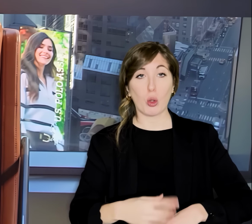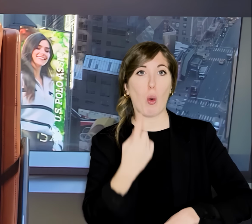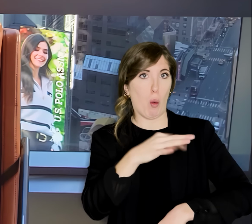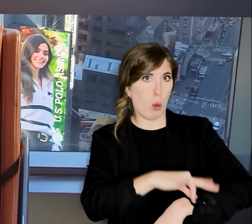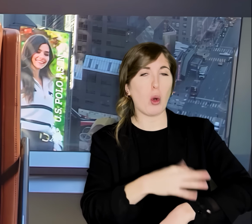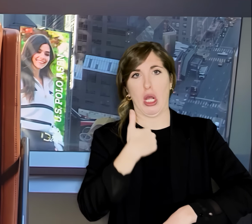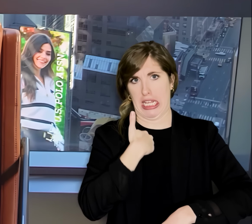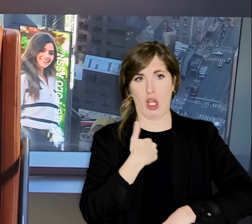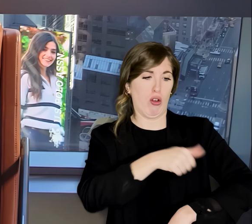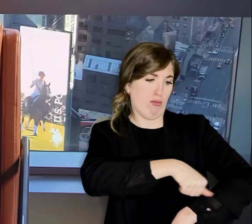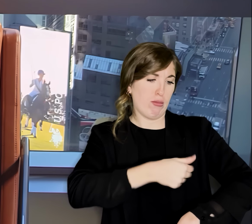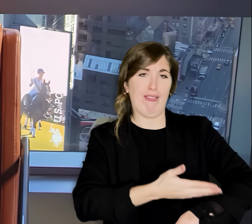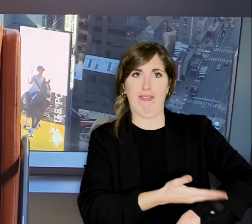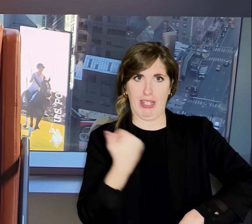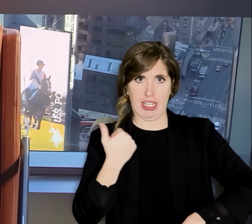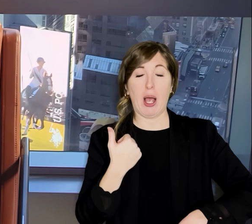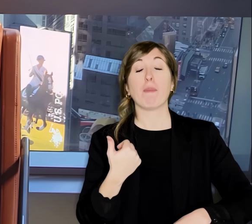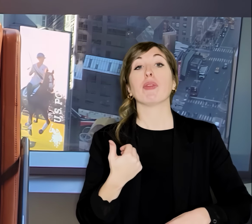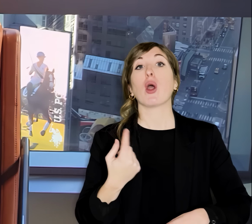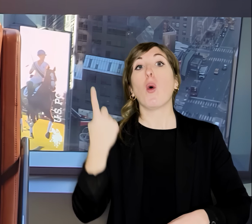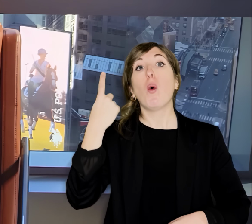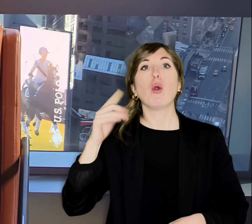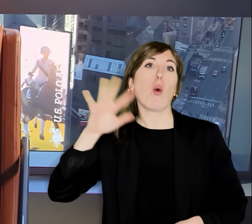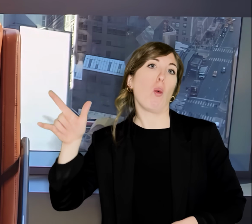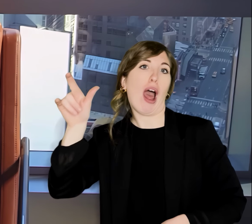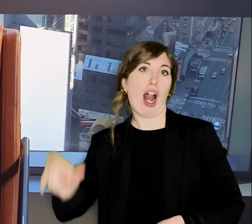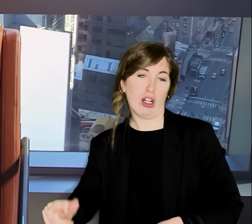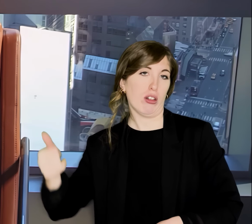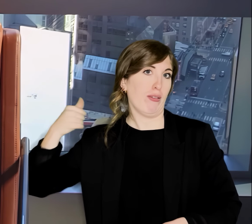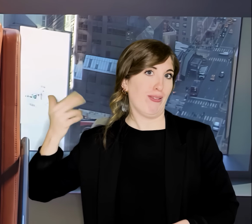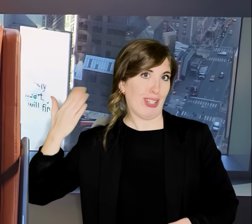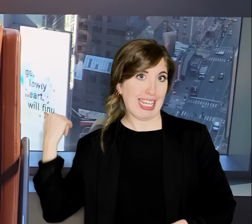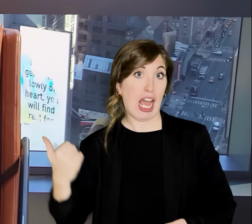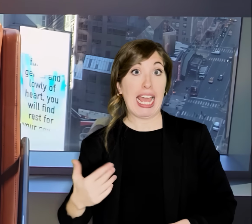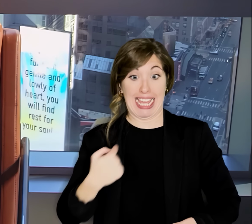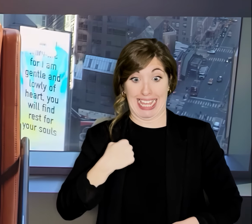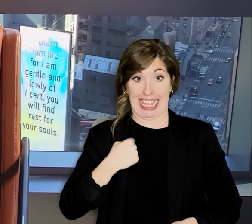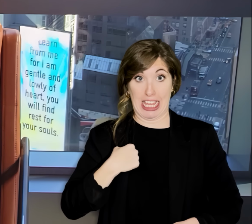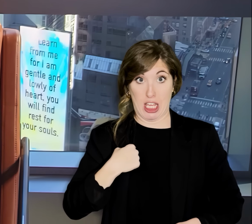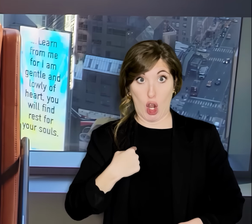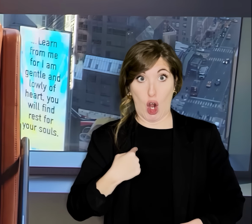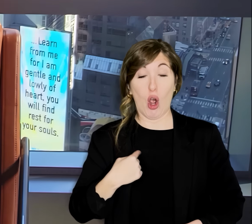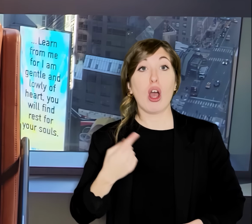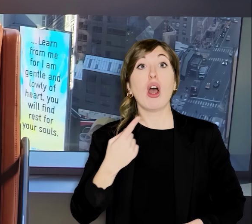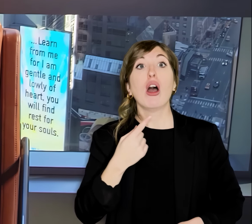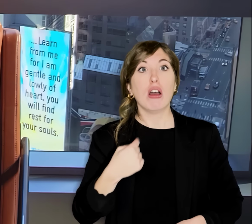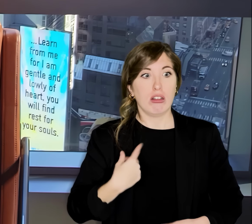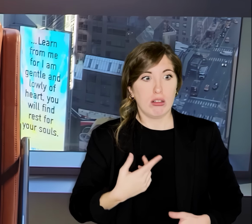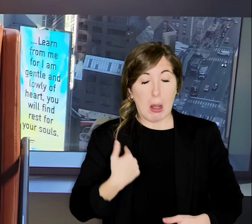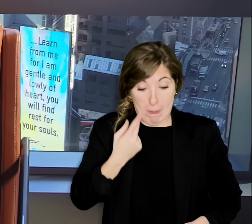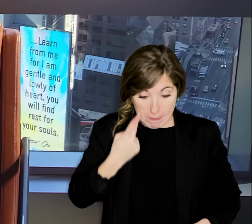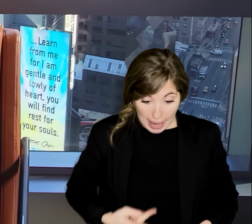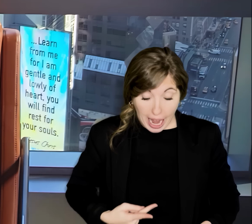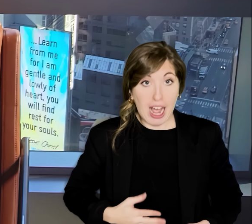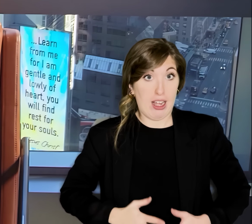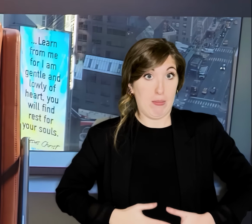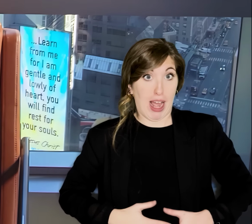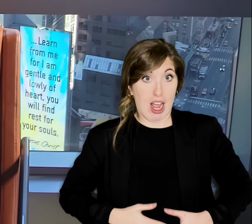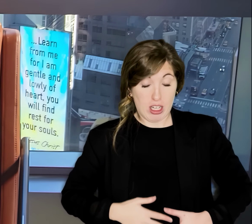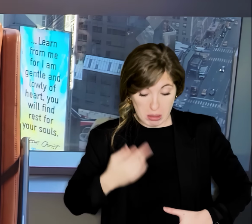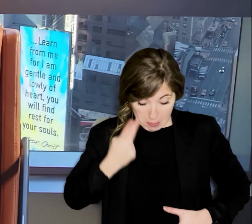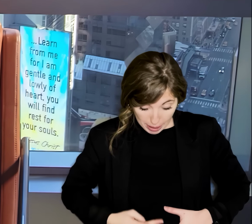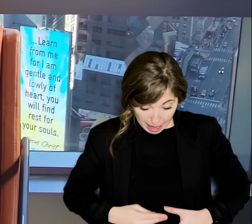il primo che mi son tolto io Io mi sono accorto e mi ricordo anche giorno mese l'anno e l'ora me lo sono tolto io il giorno dopo e